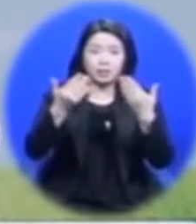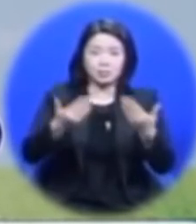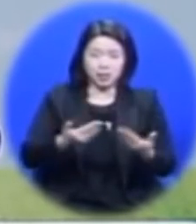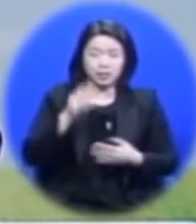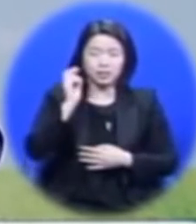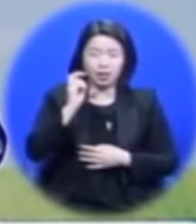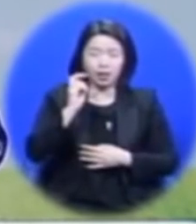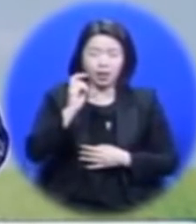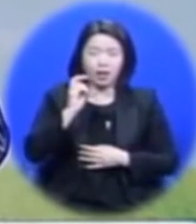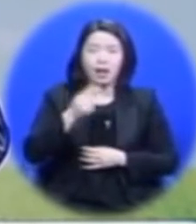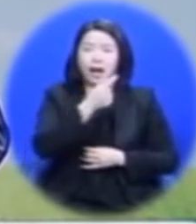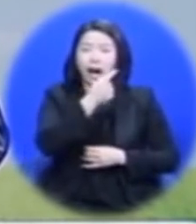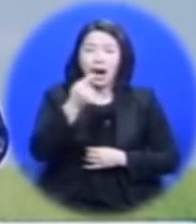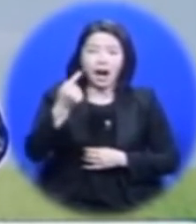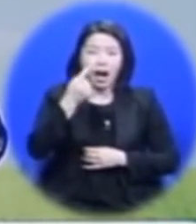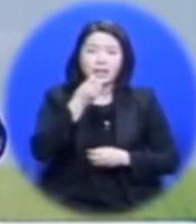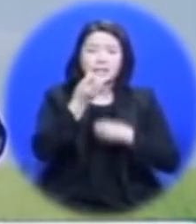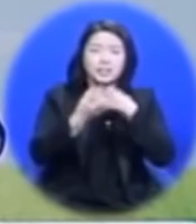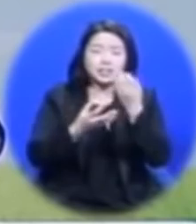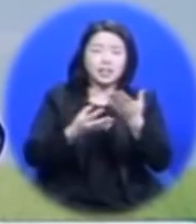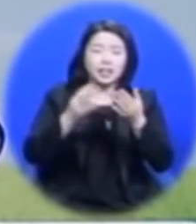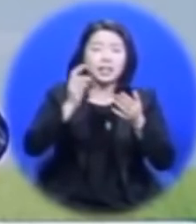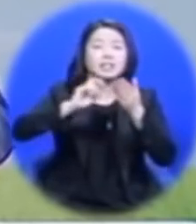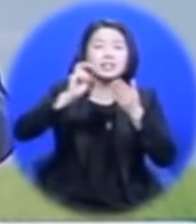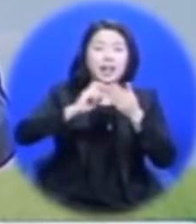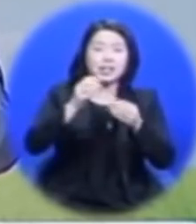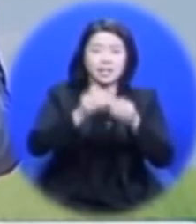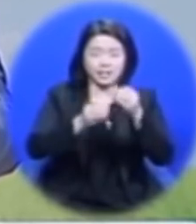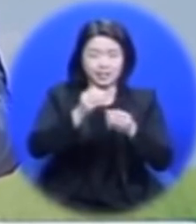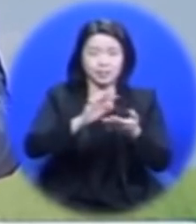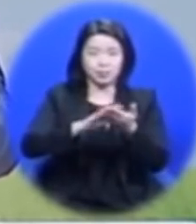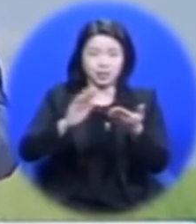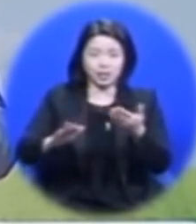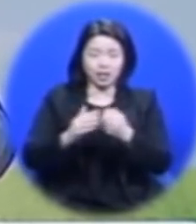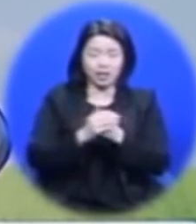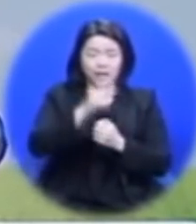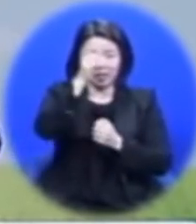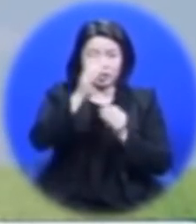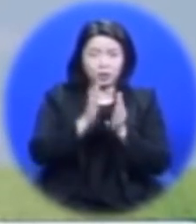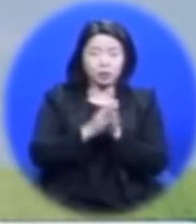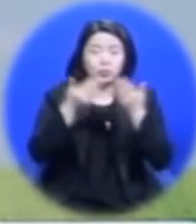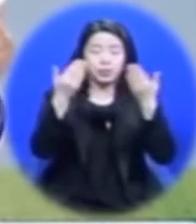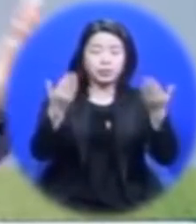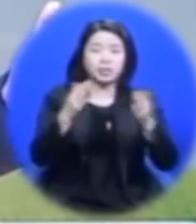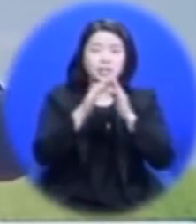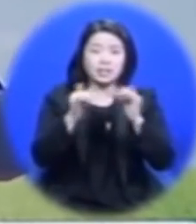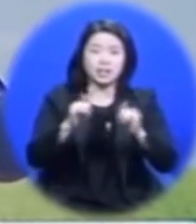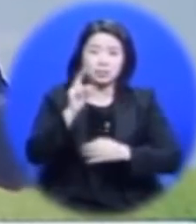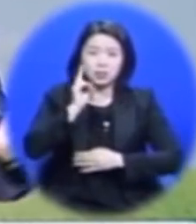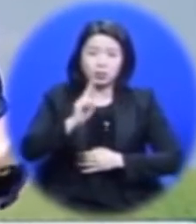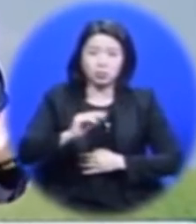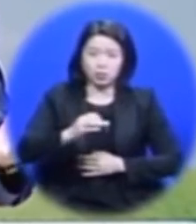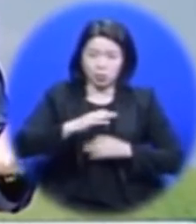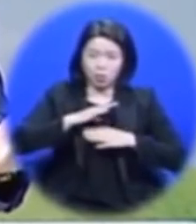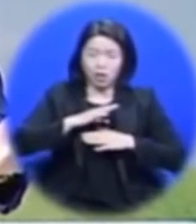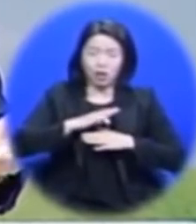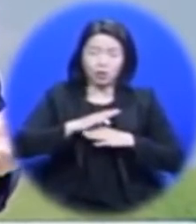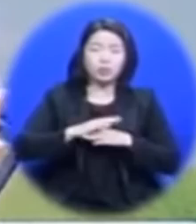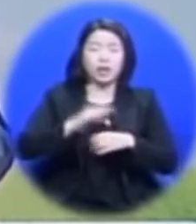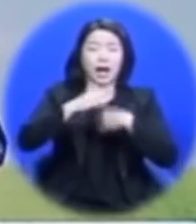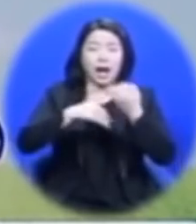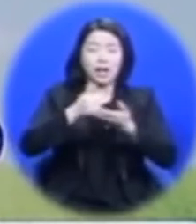하는 간증의 찬양시예요. 기도하는 사람이 너무나 놀라운 하나님의 응답을